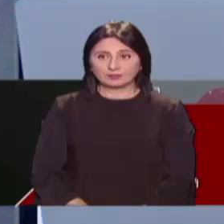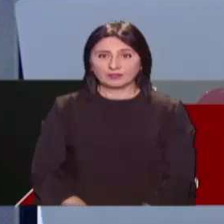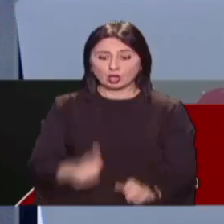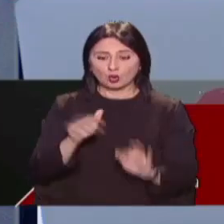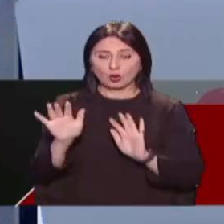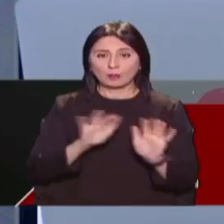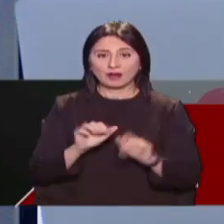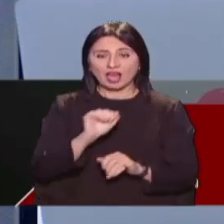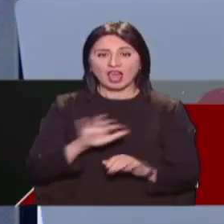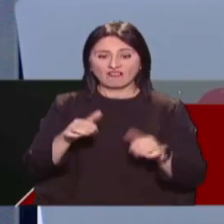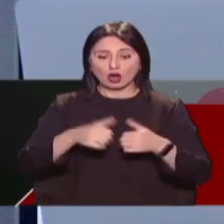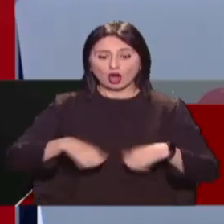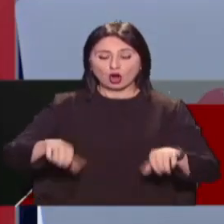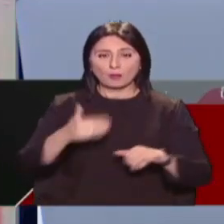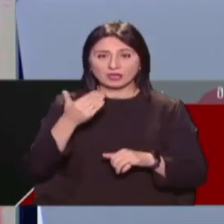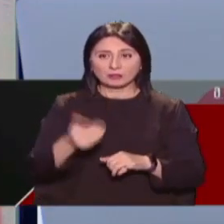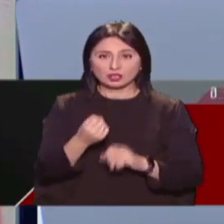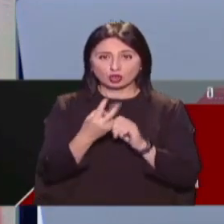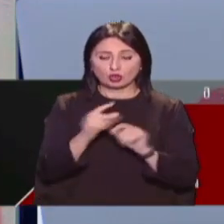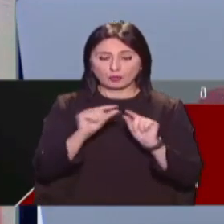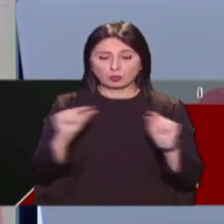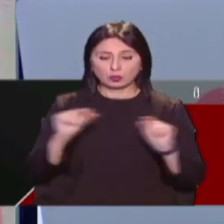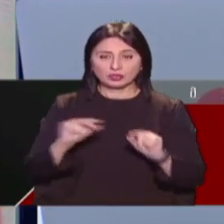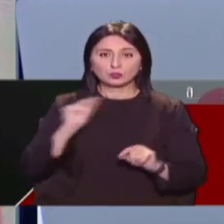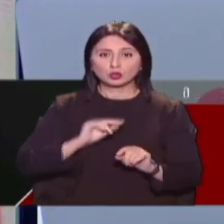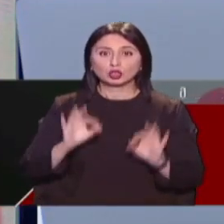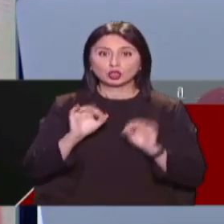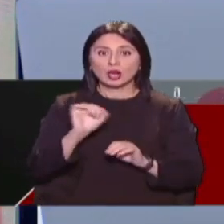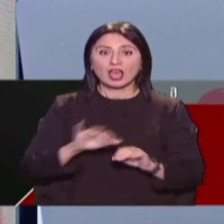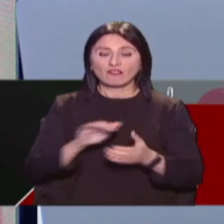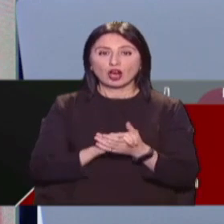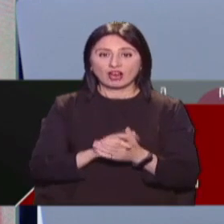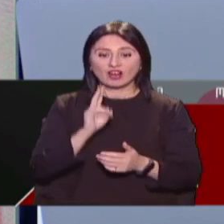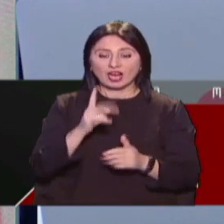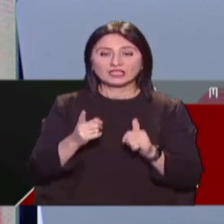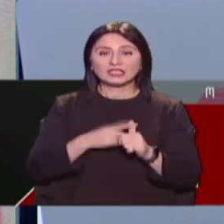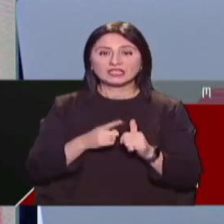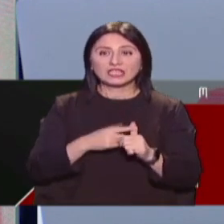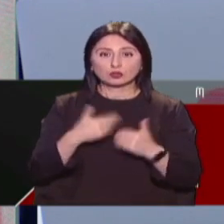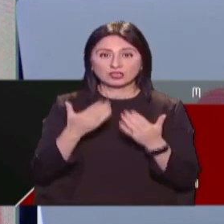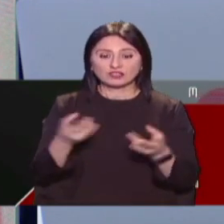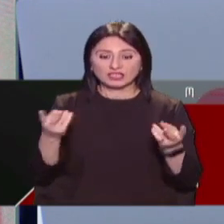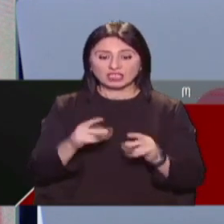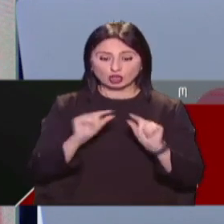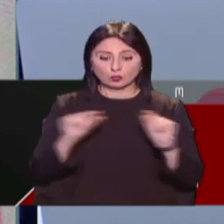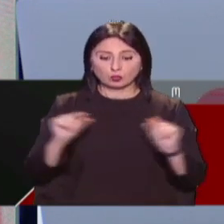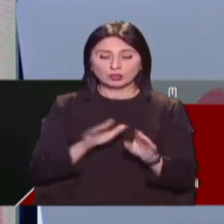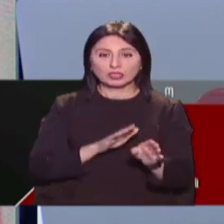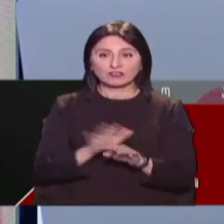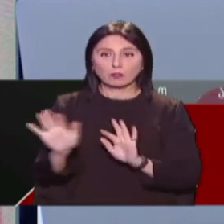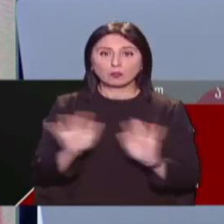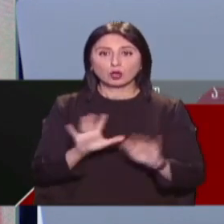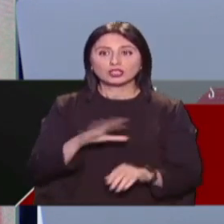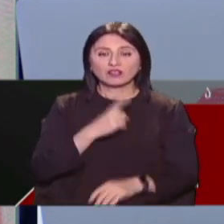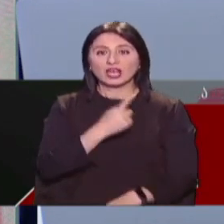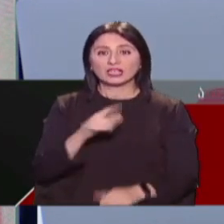როგორ მიმდინარეობს ევროკომისიის მიერ გაცემულ 12 პუნქტზე მუშაობა, სწორედ ევროკავშირის კანდიდატის სტატუსისთვის საჭირო პუნქტების შესრულების პროცესი